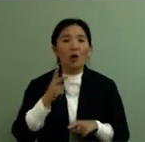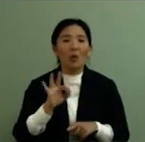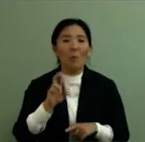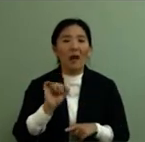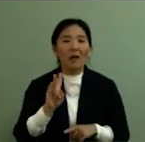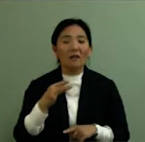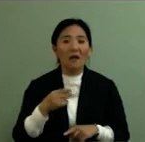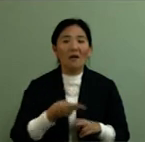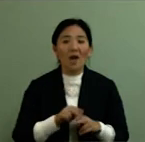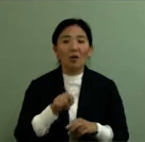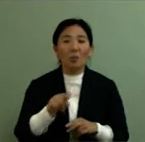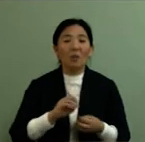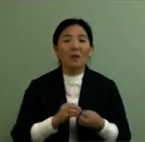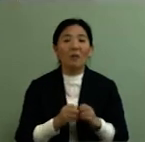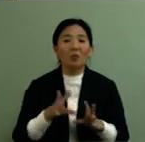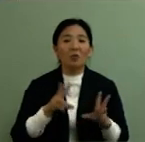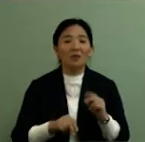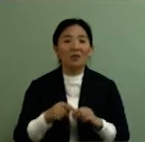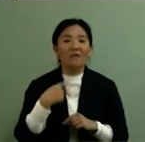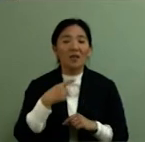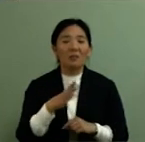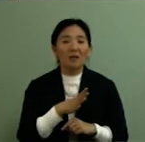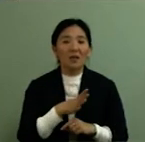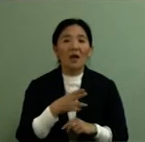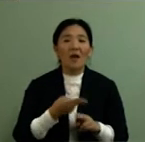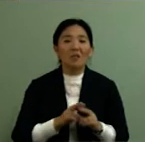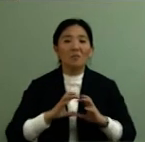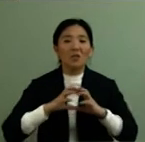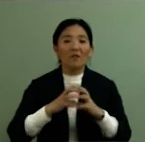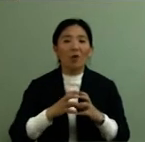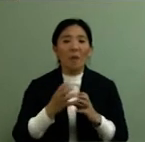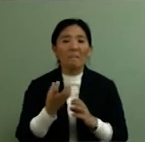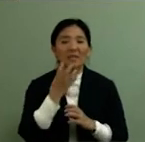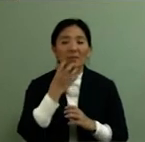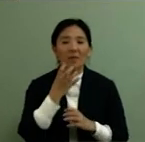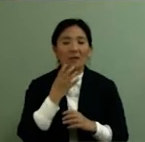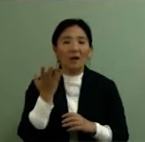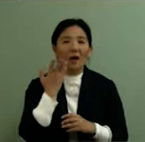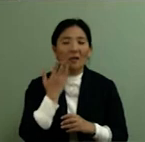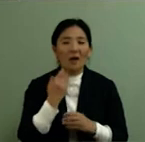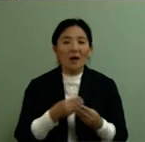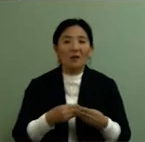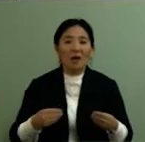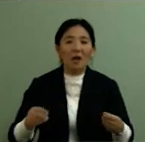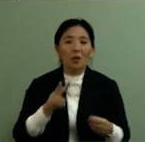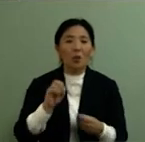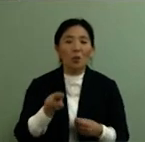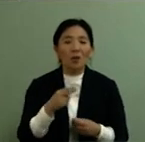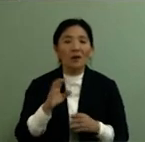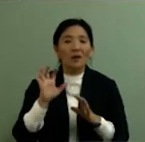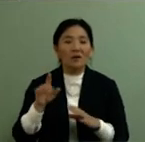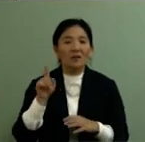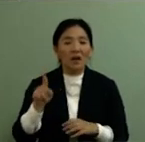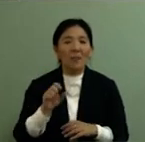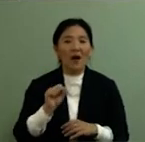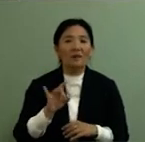есть здесь эту проблему, то есть или мы с вами говорили, мировое потепление, да, когда тают льды в Арктике, в